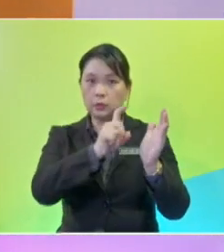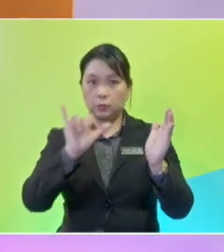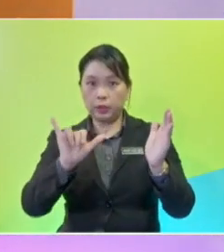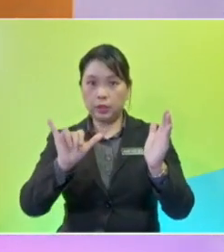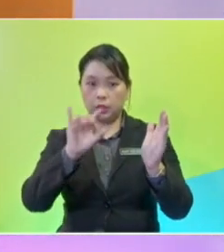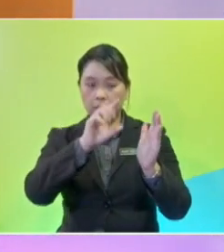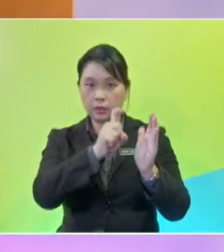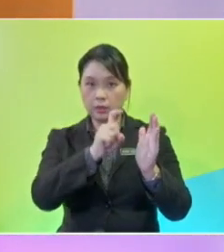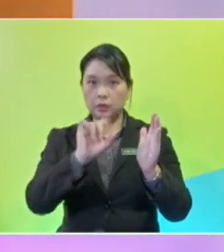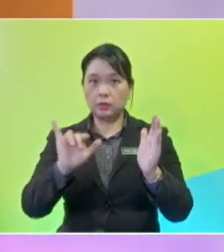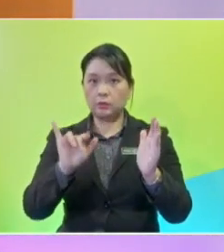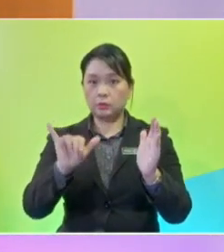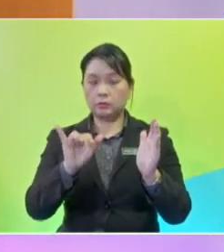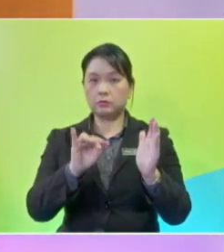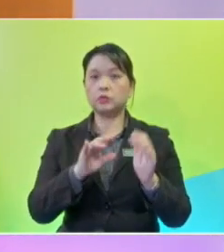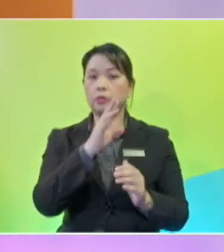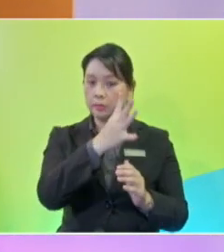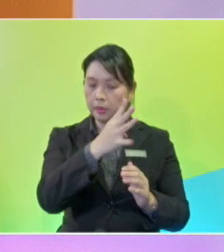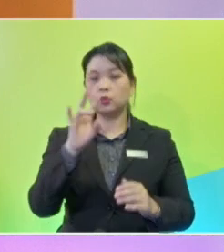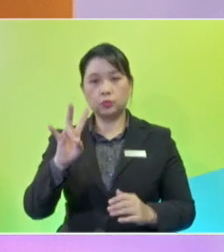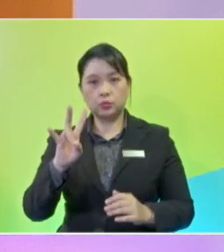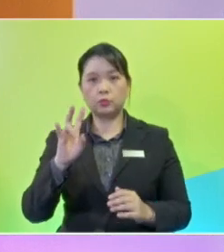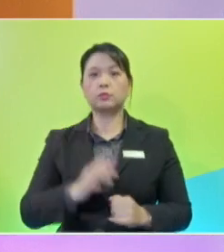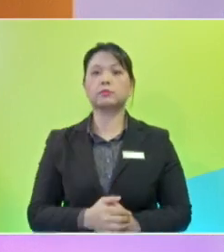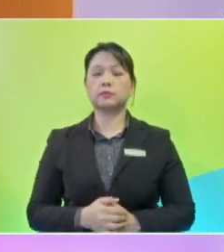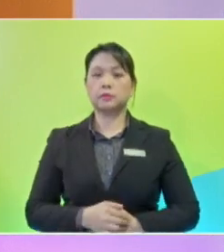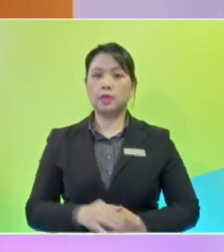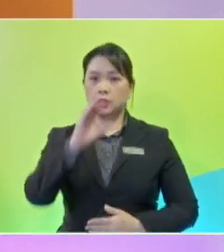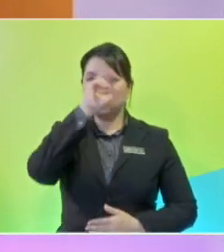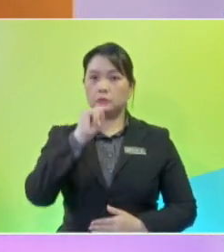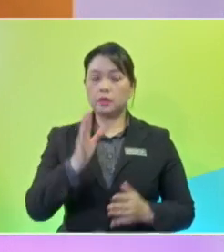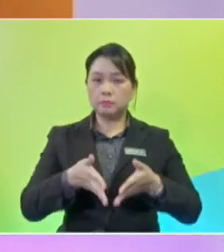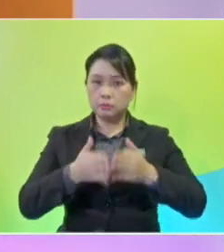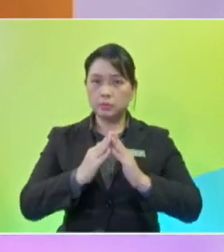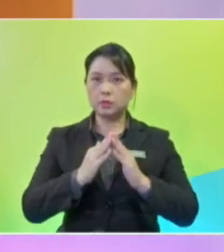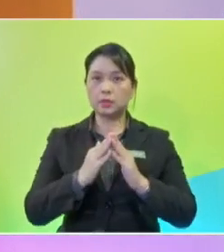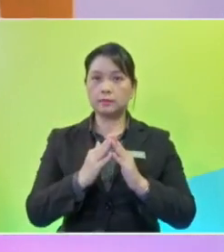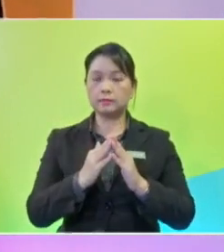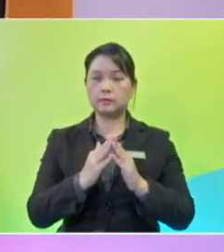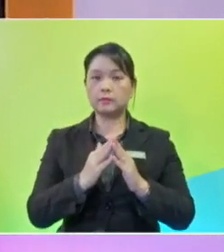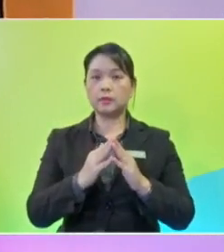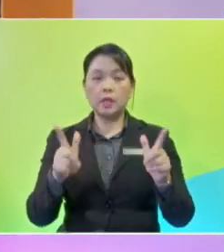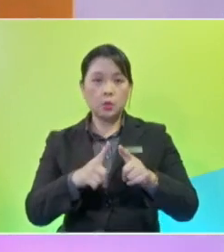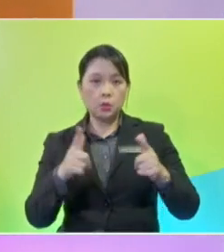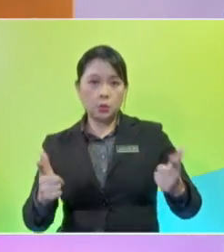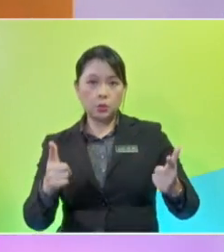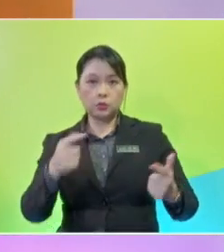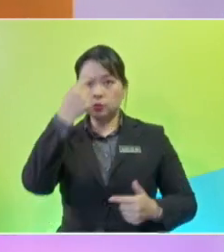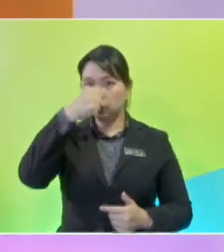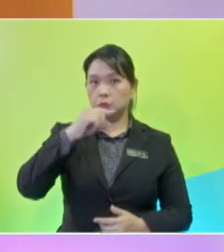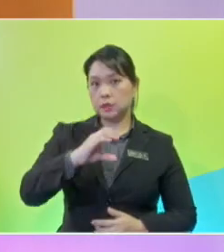dia adalah 14 7 kemudian tengok soalnya minta ya seterusnya adalah minta luas untuk CDI